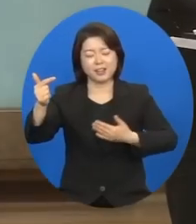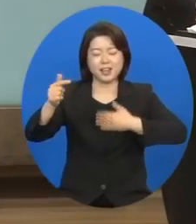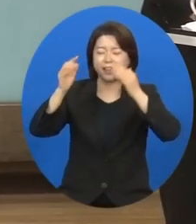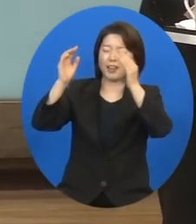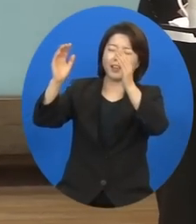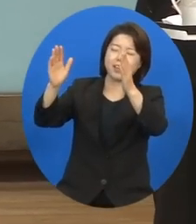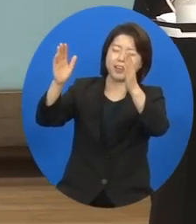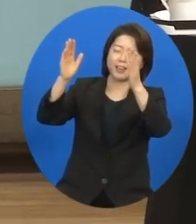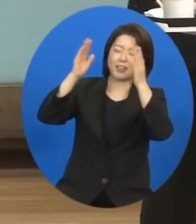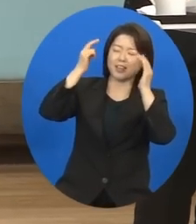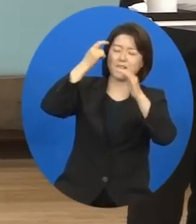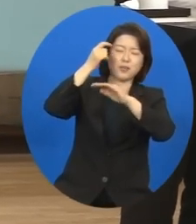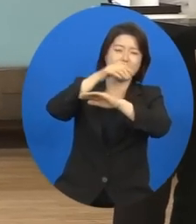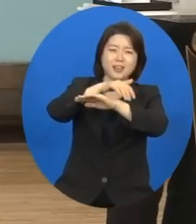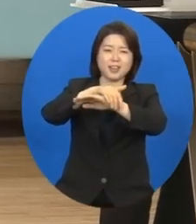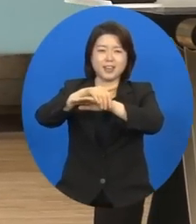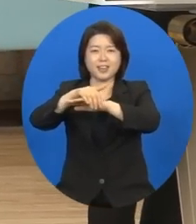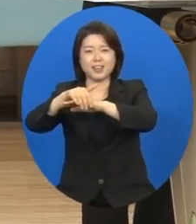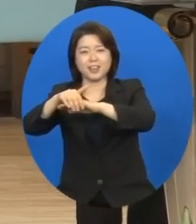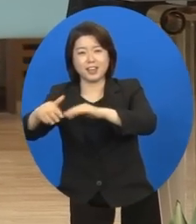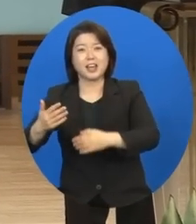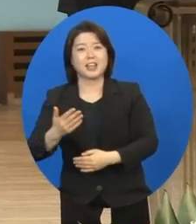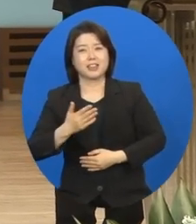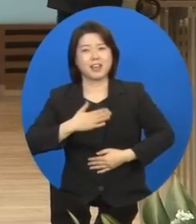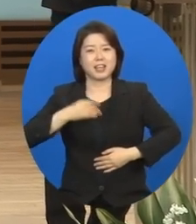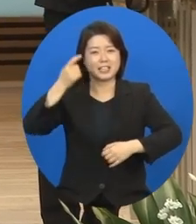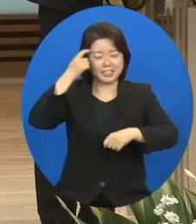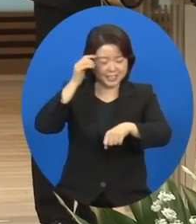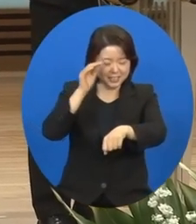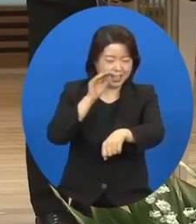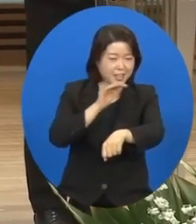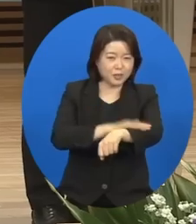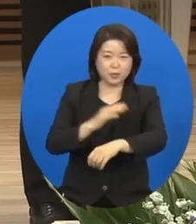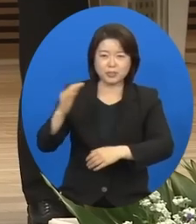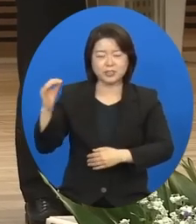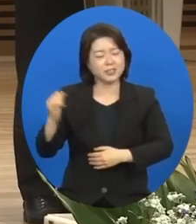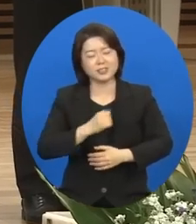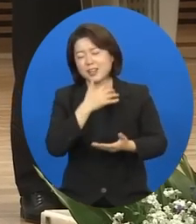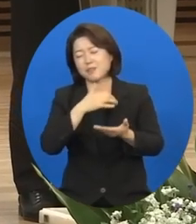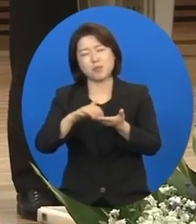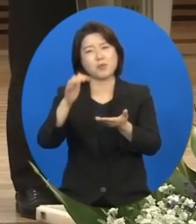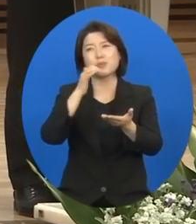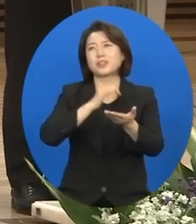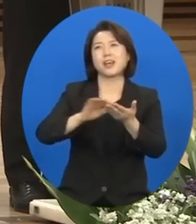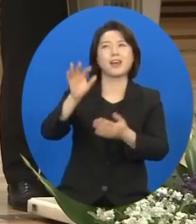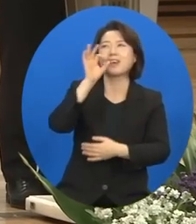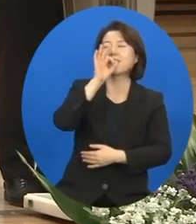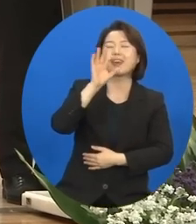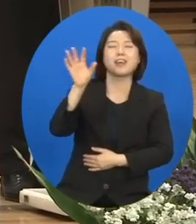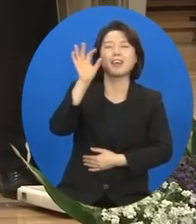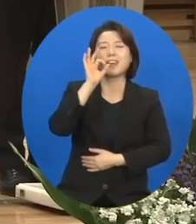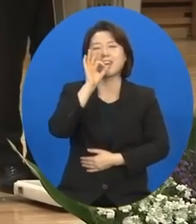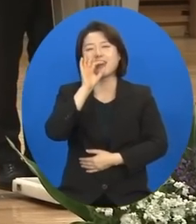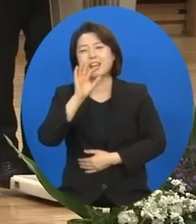날 향한 계획 나의 지혜로 증명